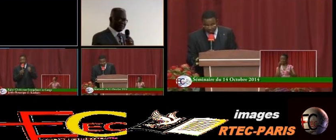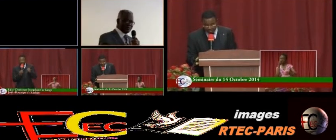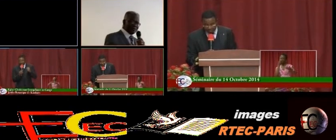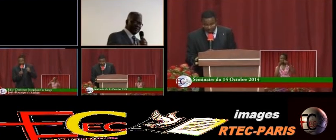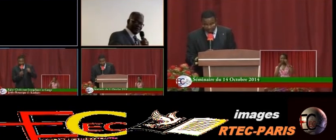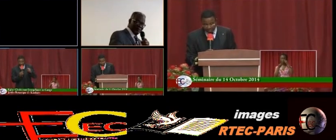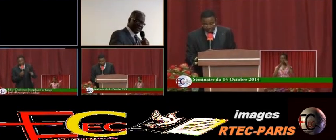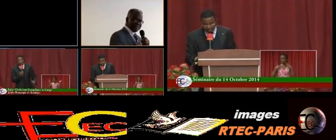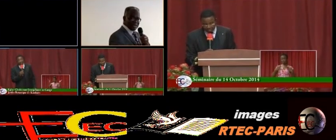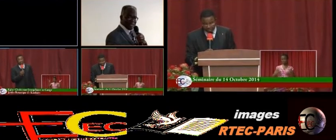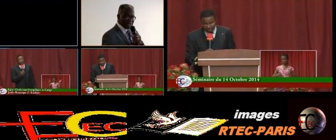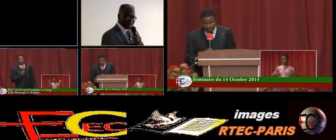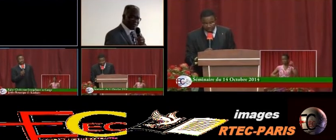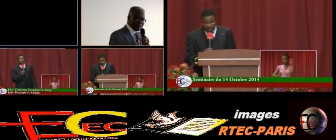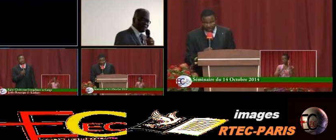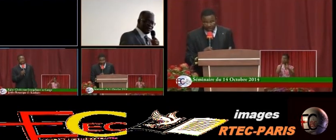vêtements.